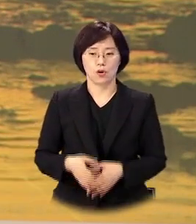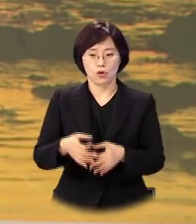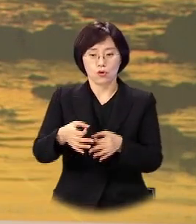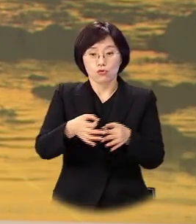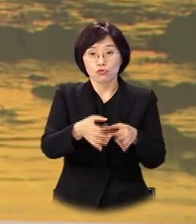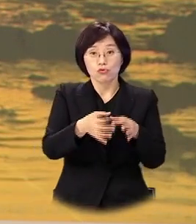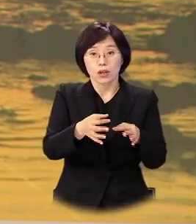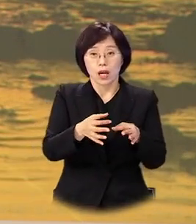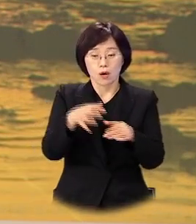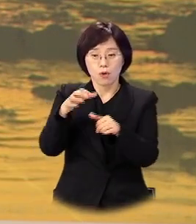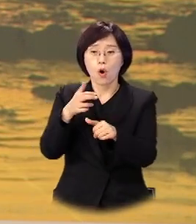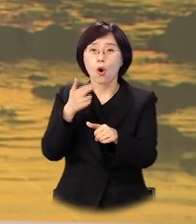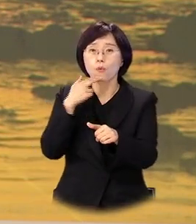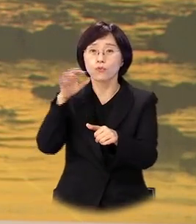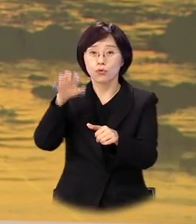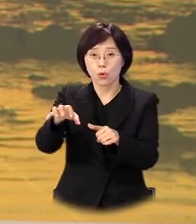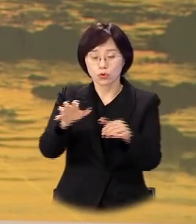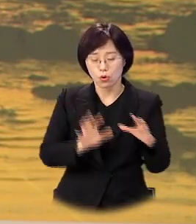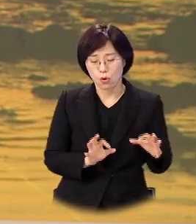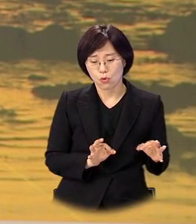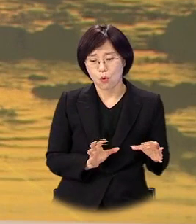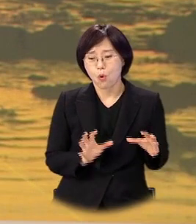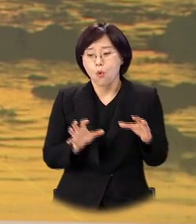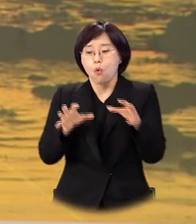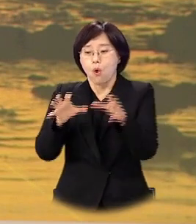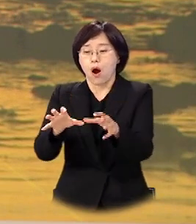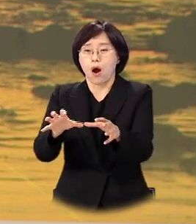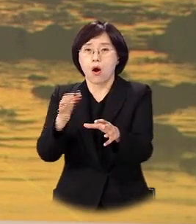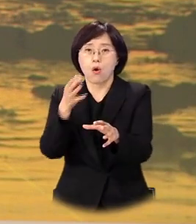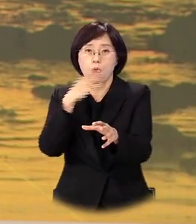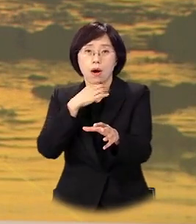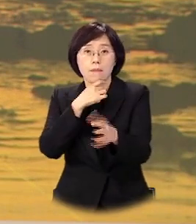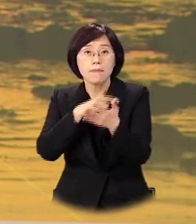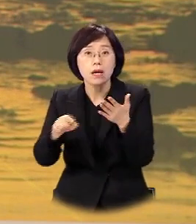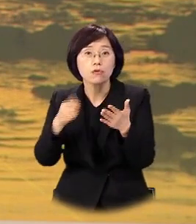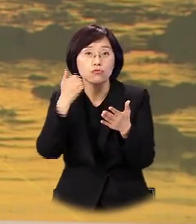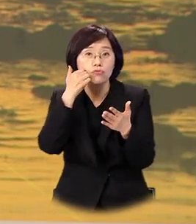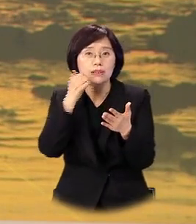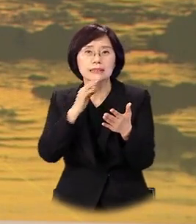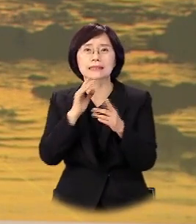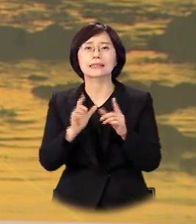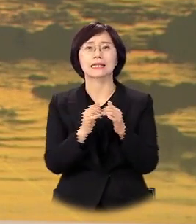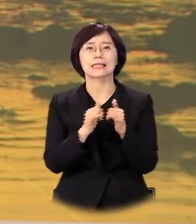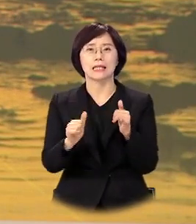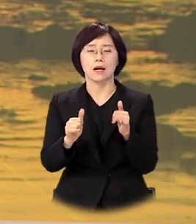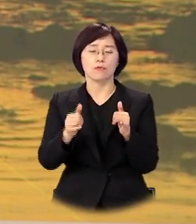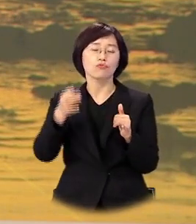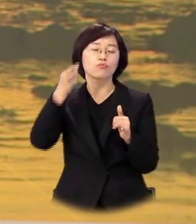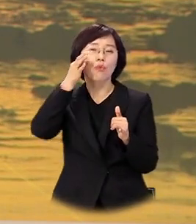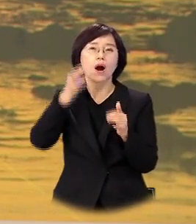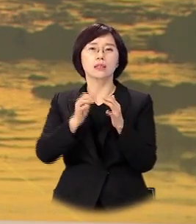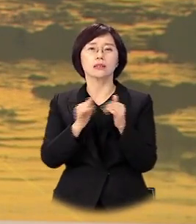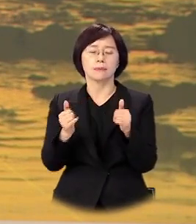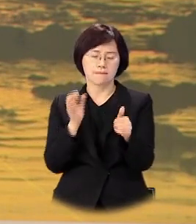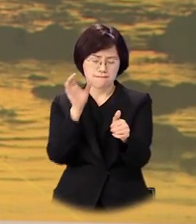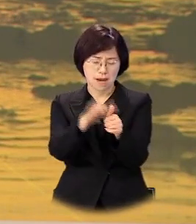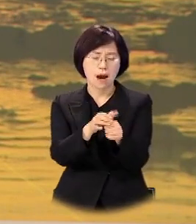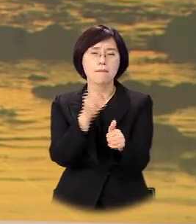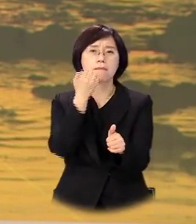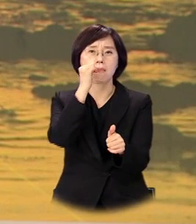자금이 비규제 지역으로 몰리는 풍선 효과의 피해는 결국 실수요자인 포항 시민에게